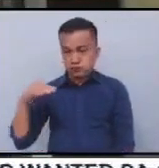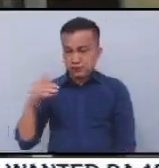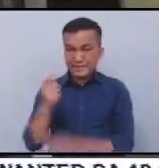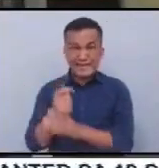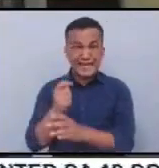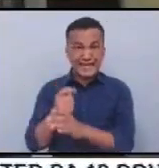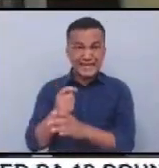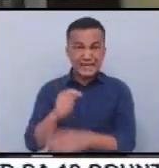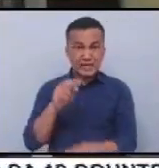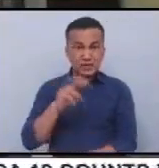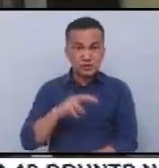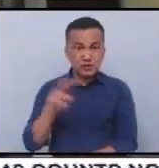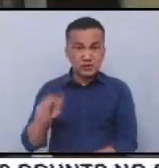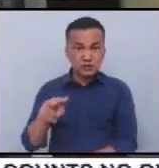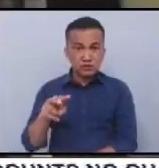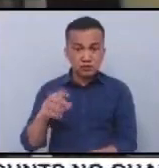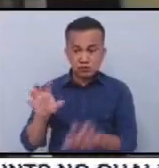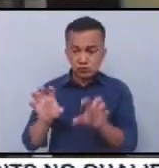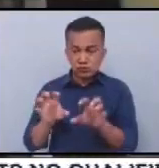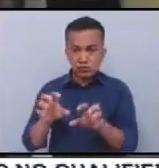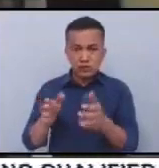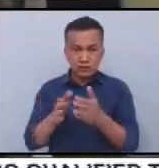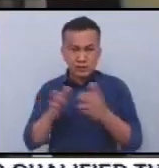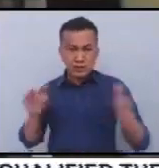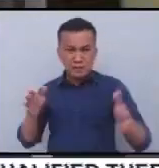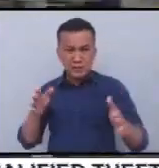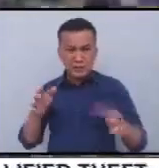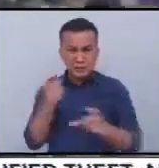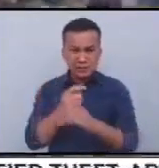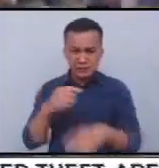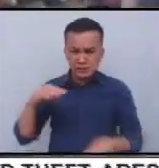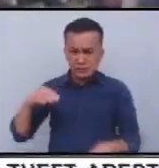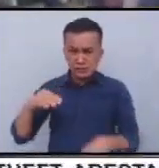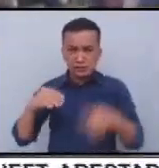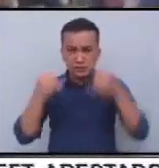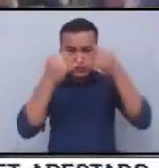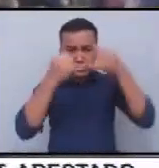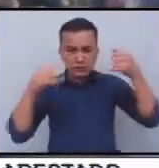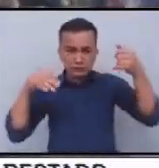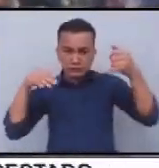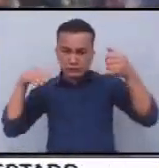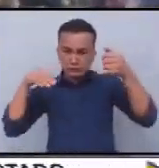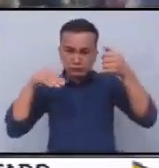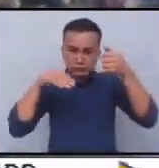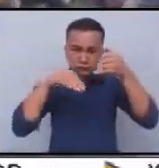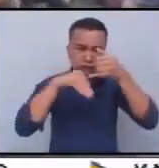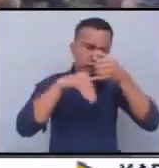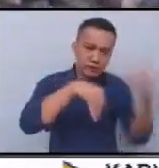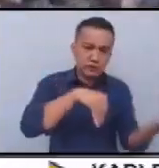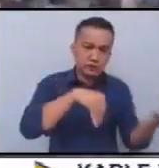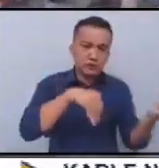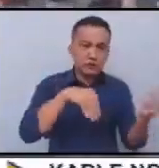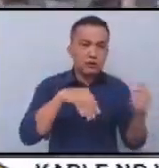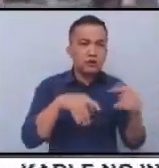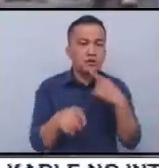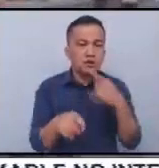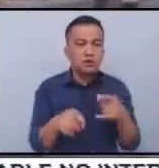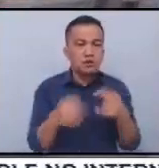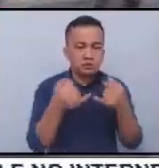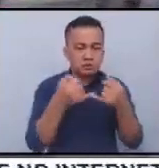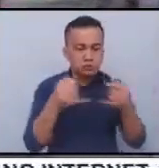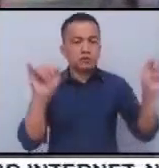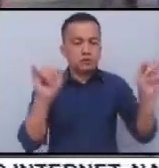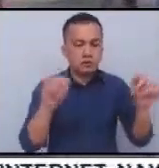22-wheeler truck ang mga kable ng internet. Ayon sa driver na galing ng Cotabato ng truck, magatid